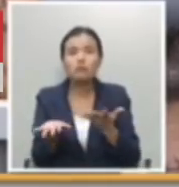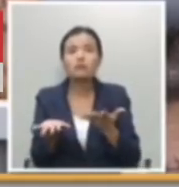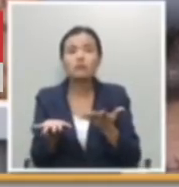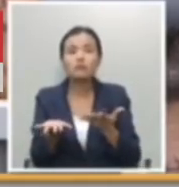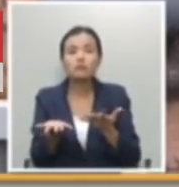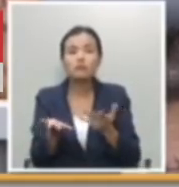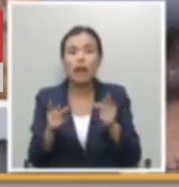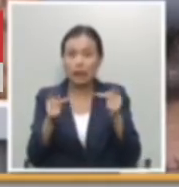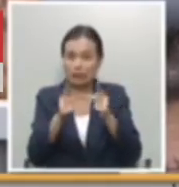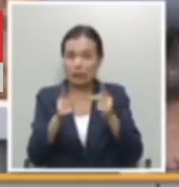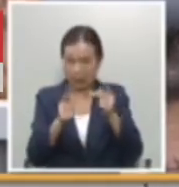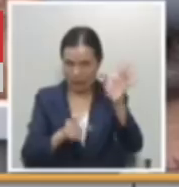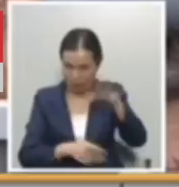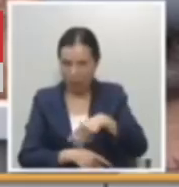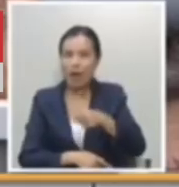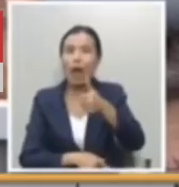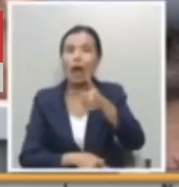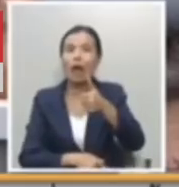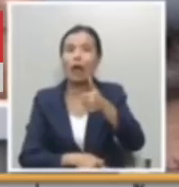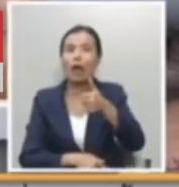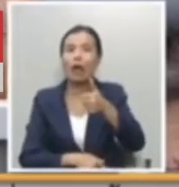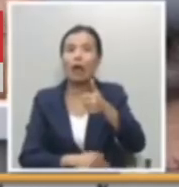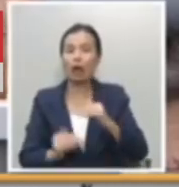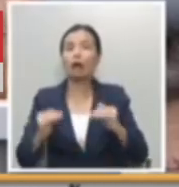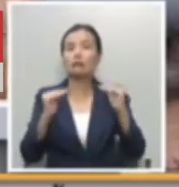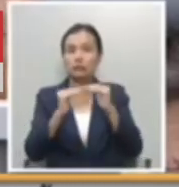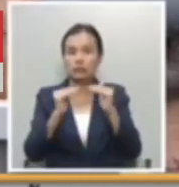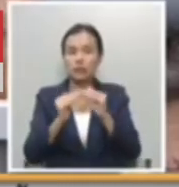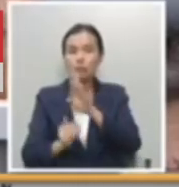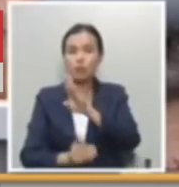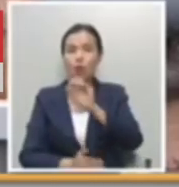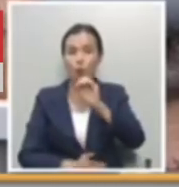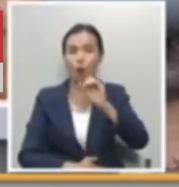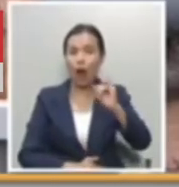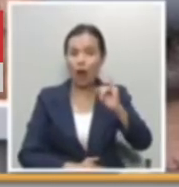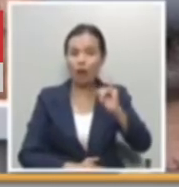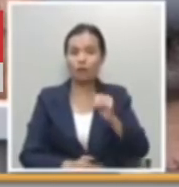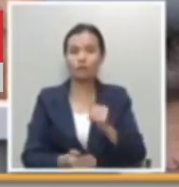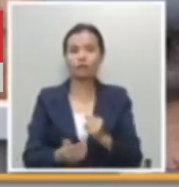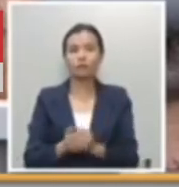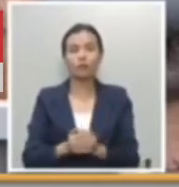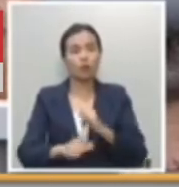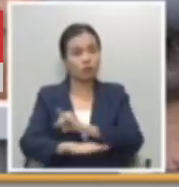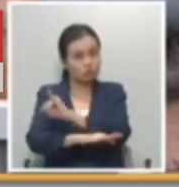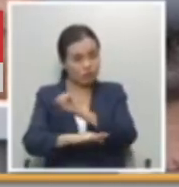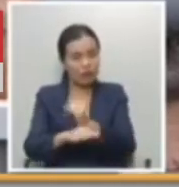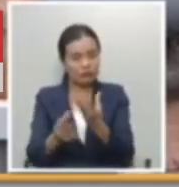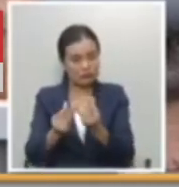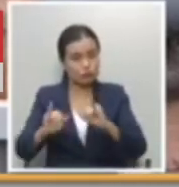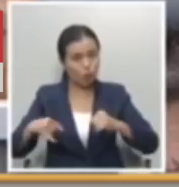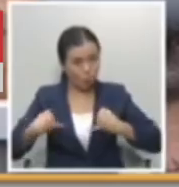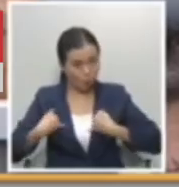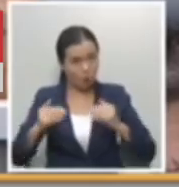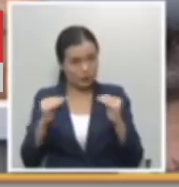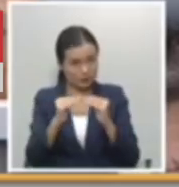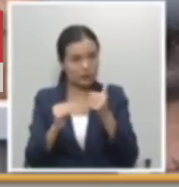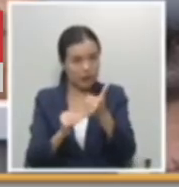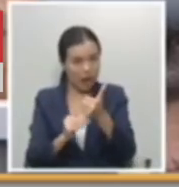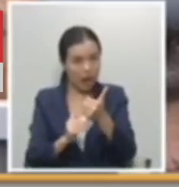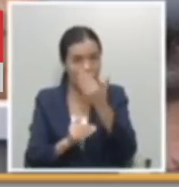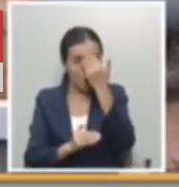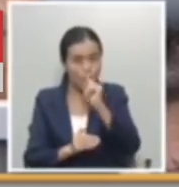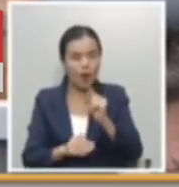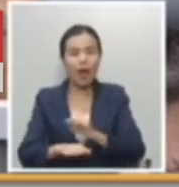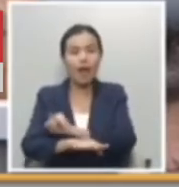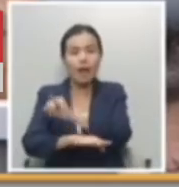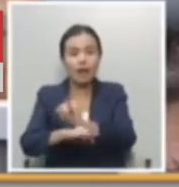ากิ๊กเข้ามาในประเทศไทยยังได้เลยนี่คือสิทธิ BOI ที่ให้ไปอนุญาตให้ถือครองสิทธิ์ที่ดินแปลว่าอะไรครับซื้อ